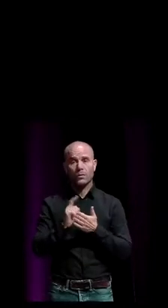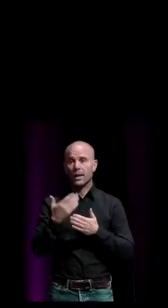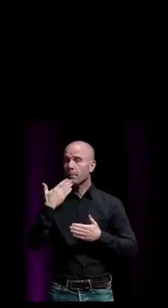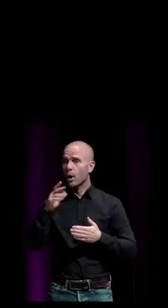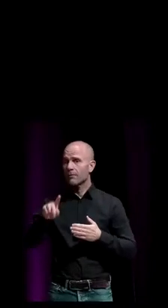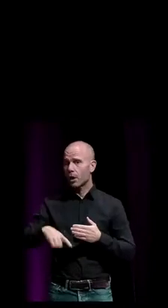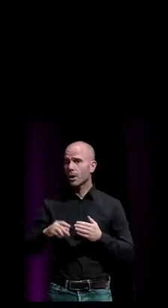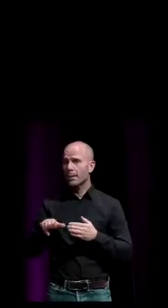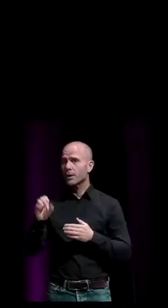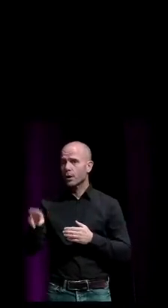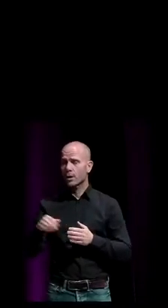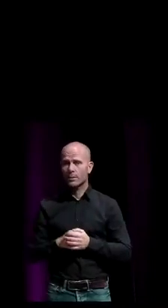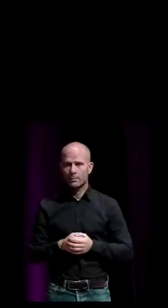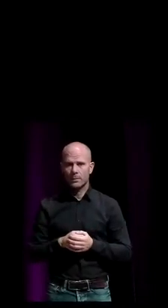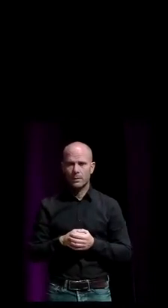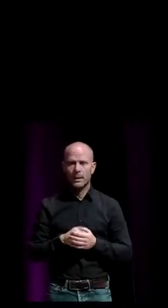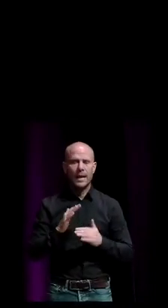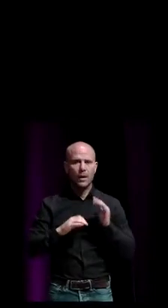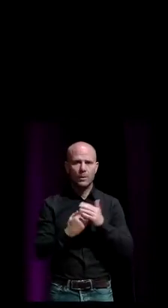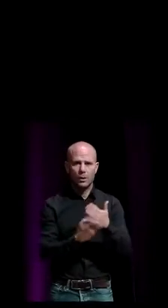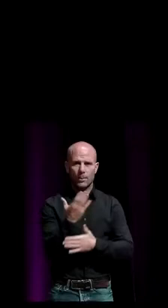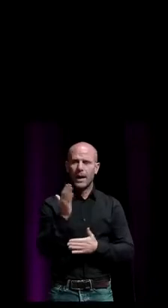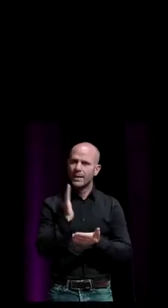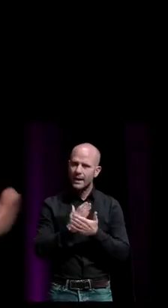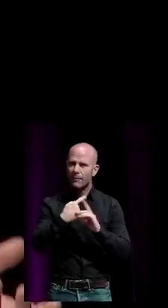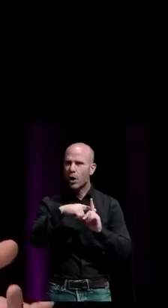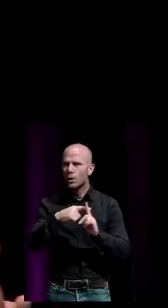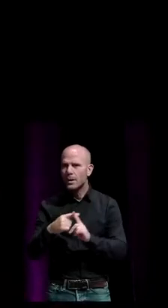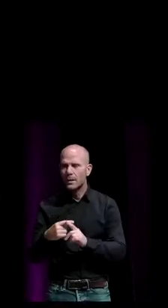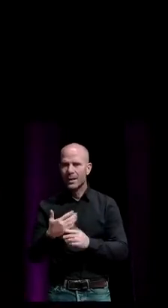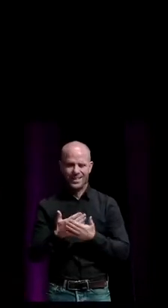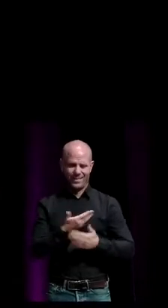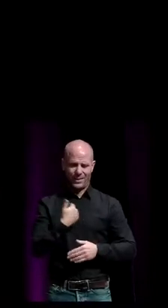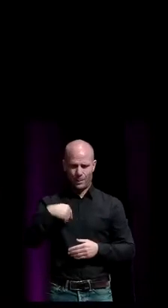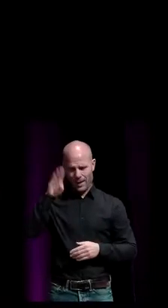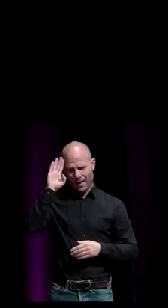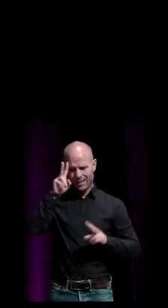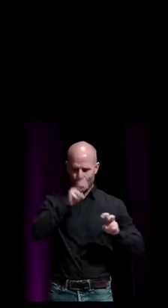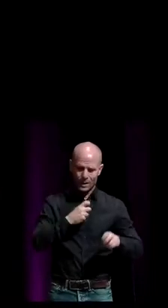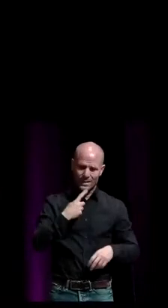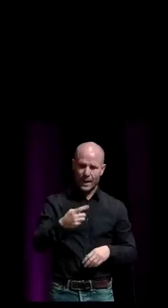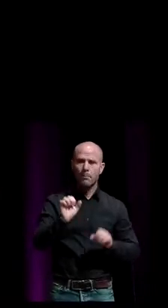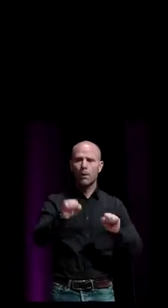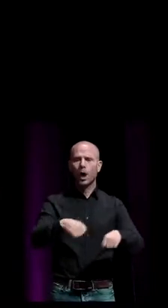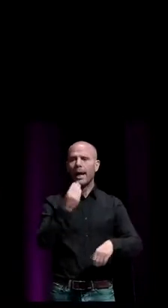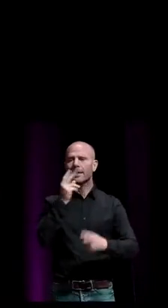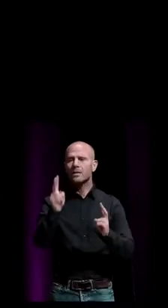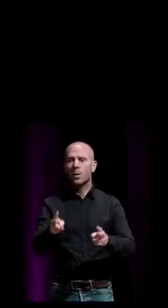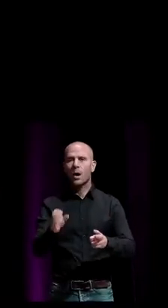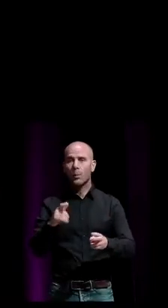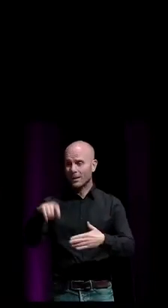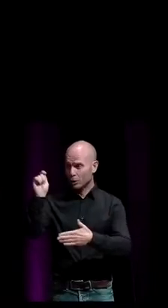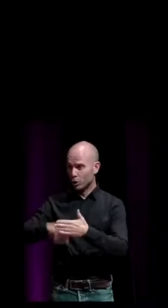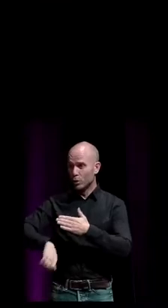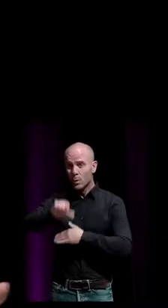för miljön. Det handlar om att skapa förutsättningar för det. Det räcker inte att vi som läkare eller forskare säger så här bör man äta. Om det är dyrt